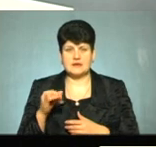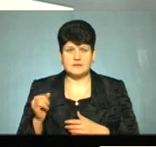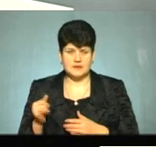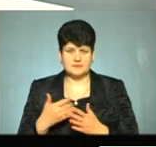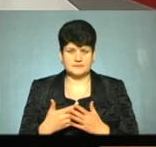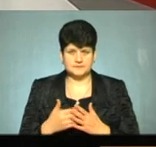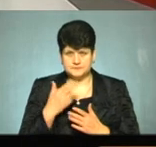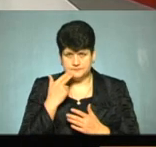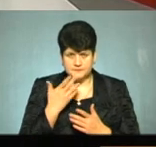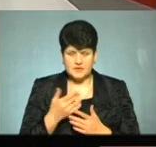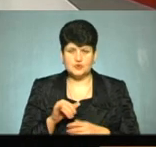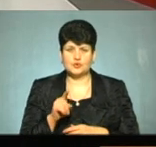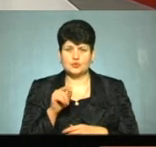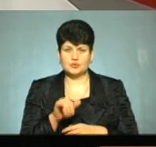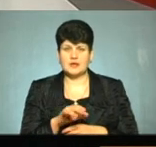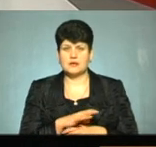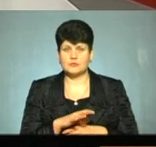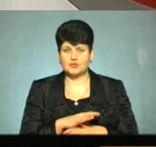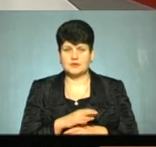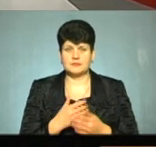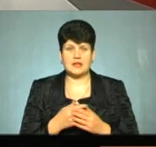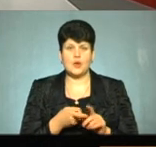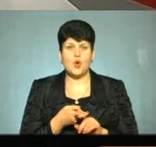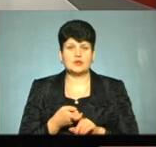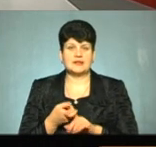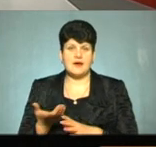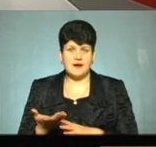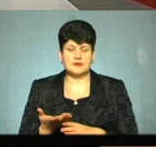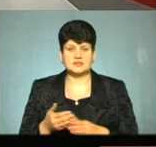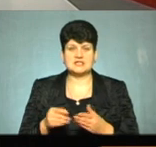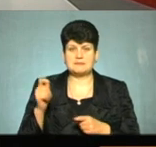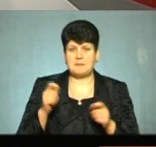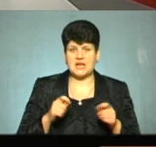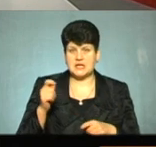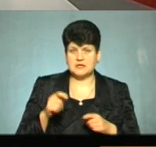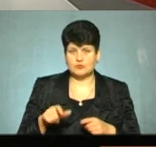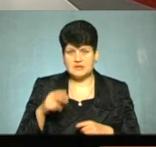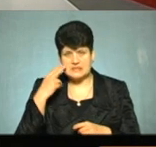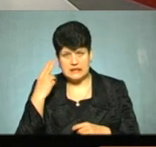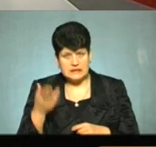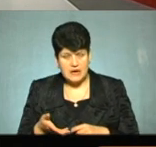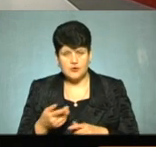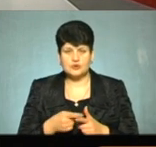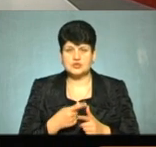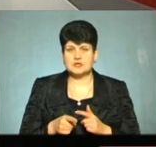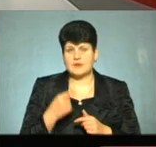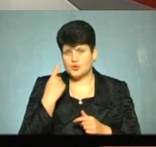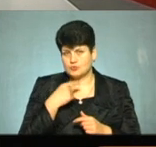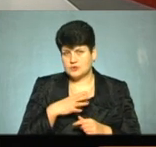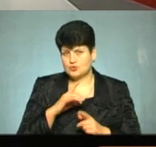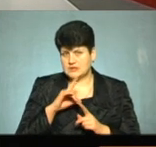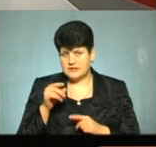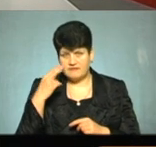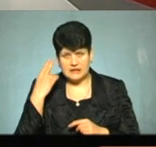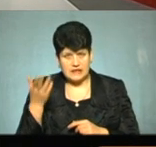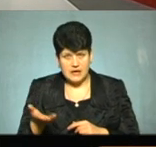респіраторну хворобу, так, і якщо в неї були в епітанамнезі якісь контакти, чи то з приїжджими з Китаю, чи вона особисто була в